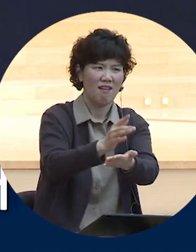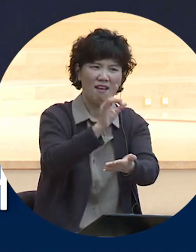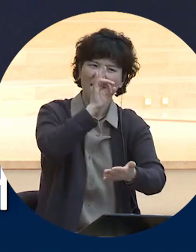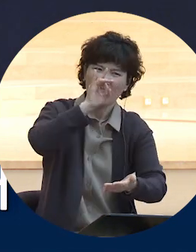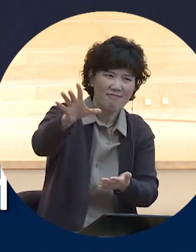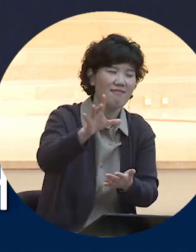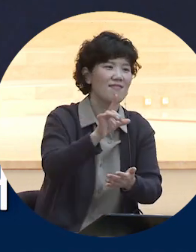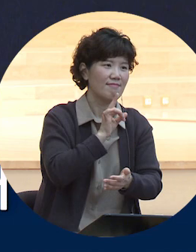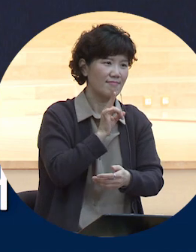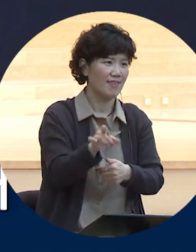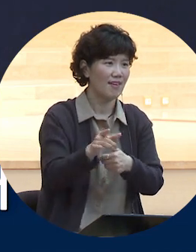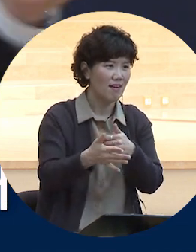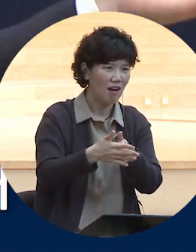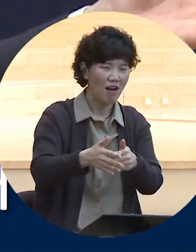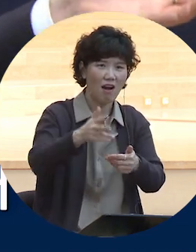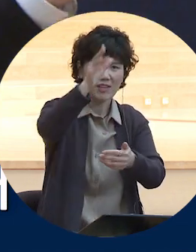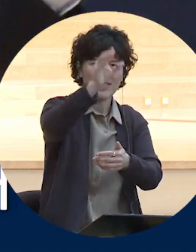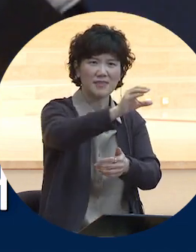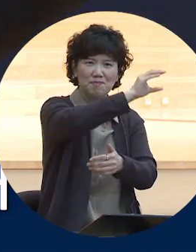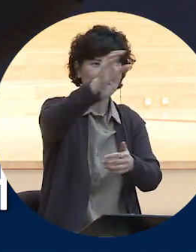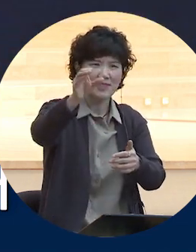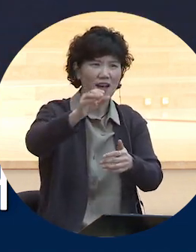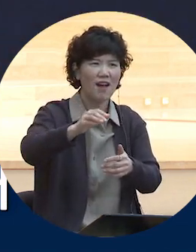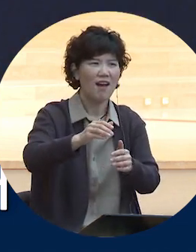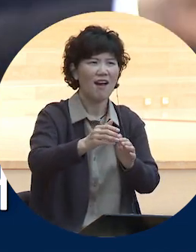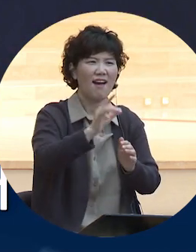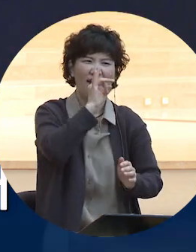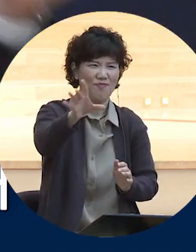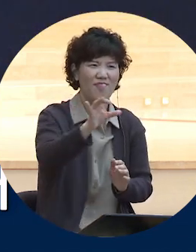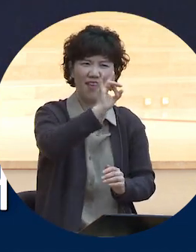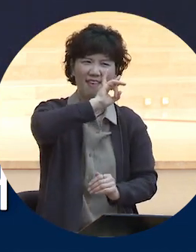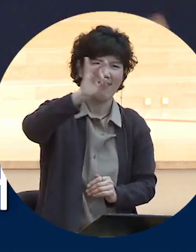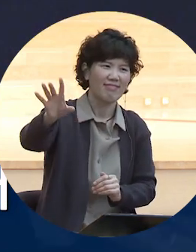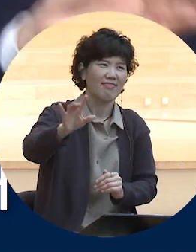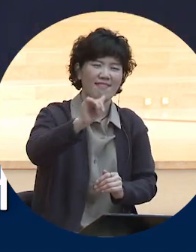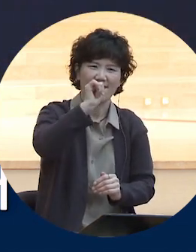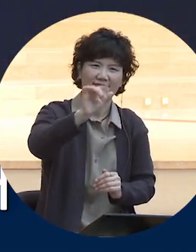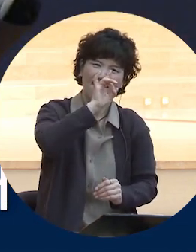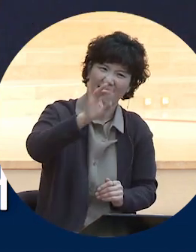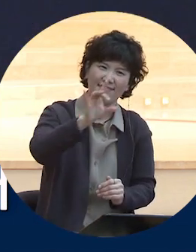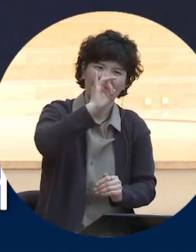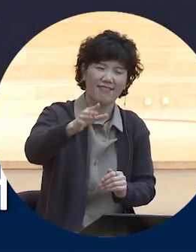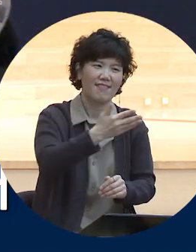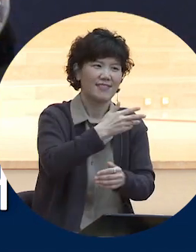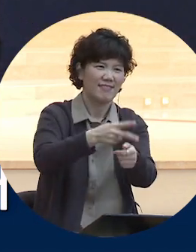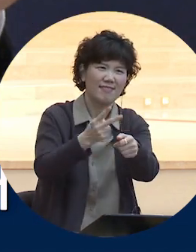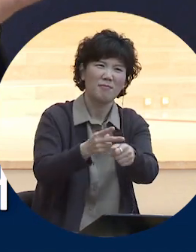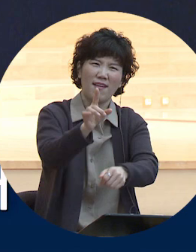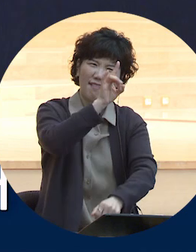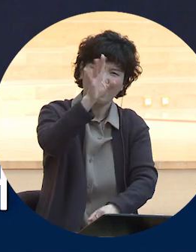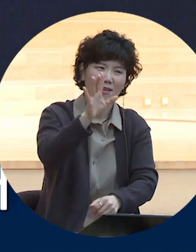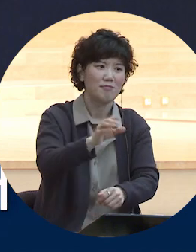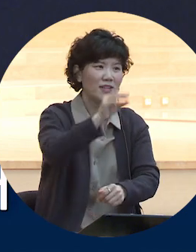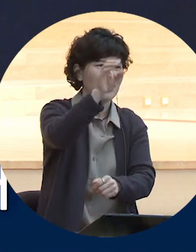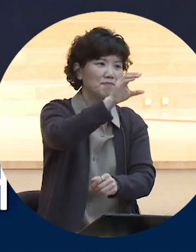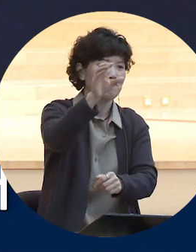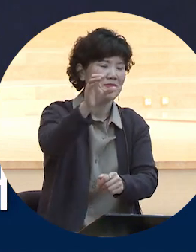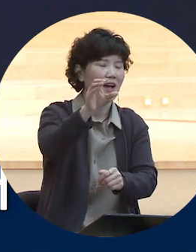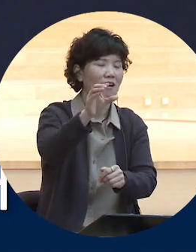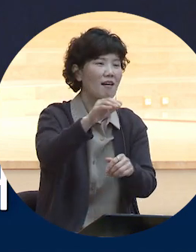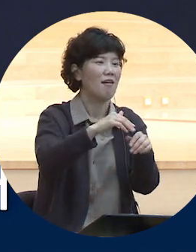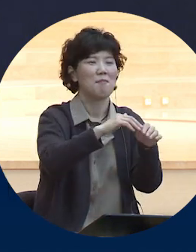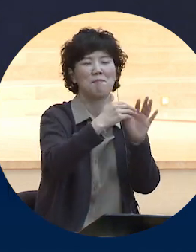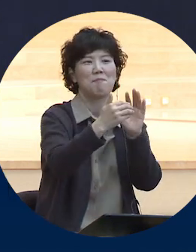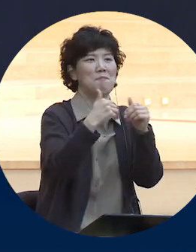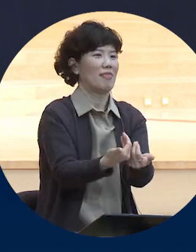미치지 아니하리이다. 십자의 길을 가로막고 이 절대 안 될 소리 하지 마세요 스승님. 십자의 길을 방해하는 걸. 그랬더니